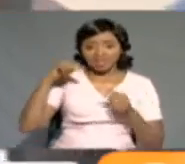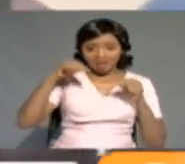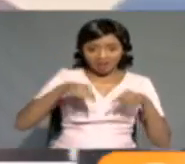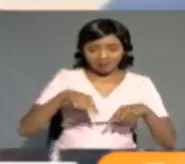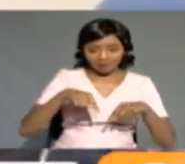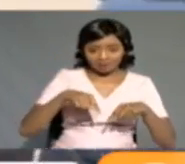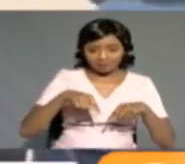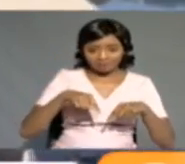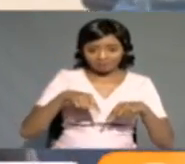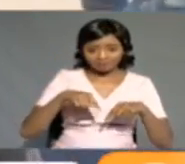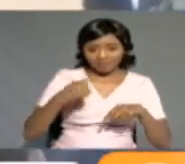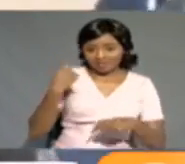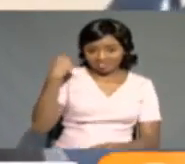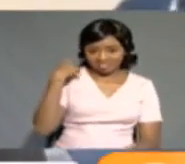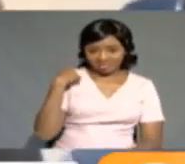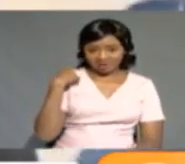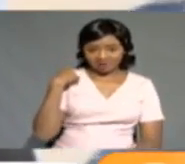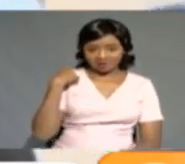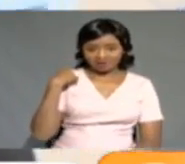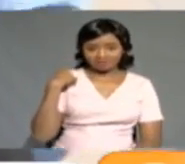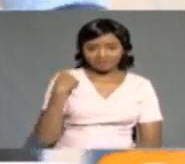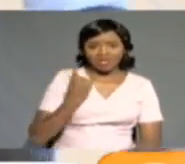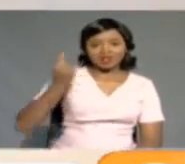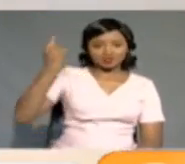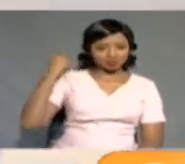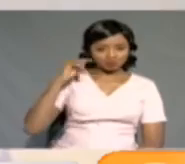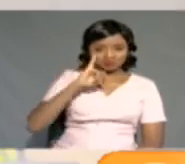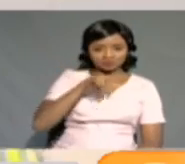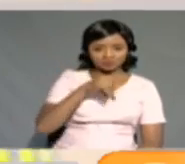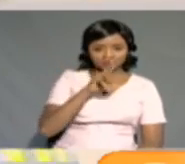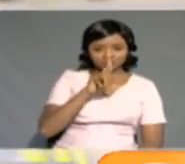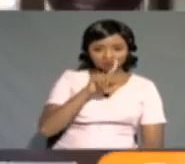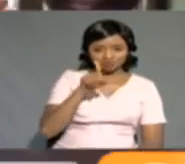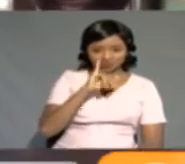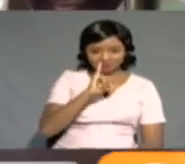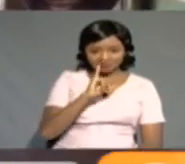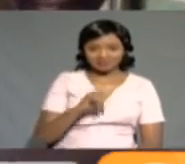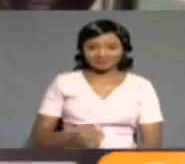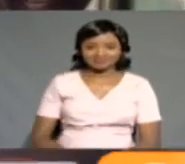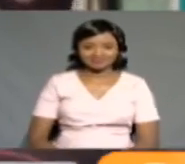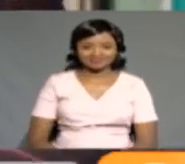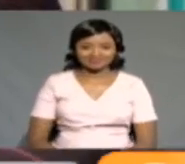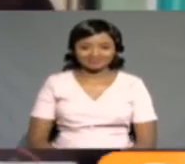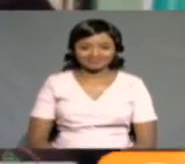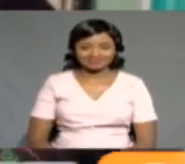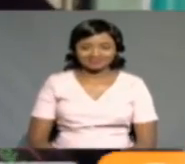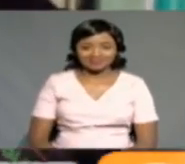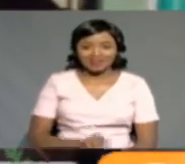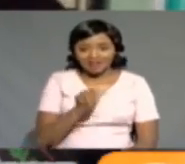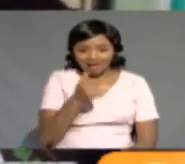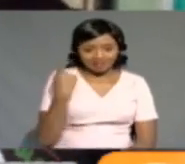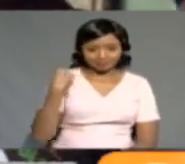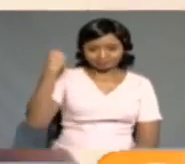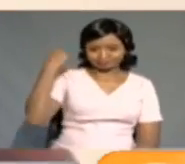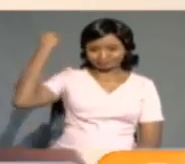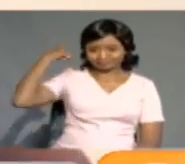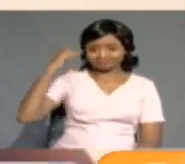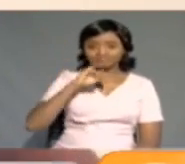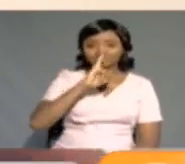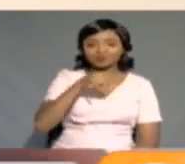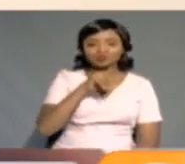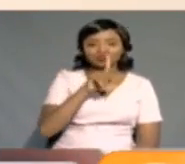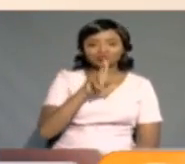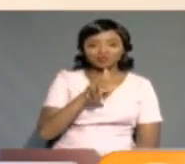Leo, kuna jana, na kuna juzi. Juzi ile. Nakubali, imenitok.